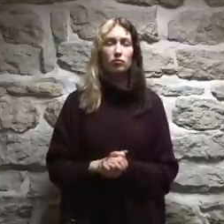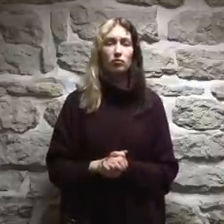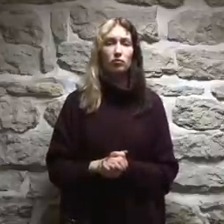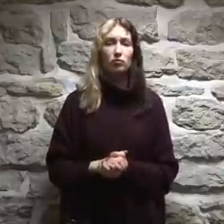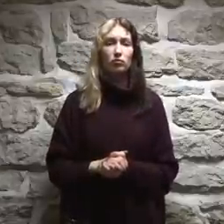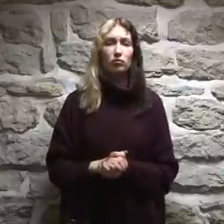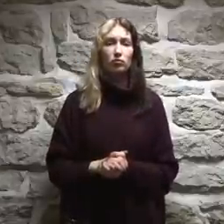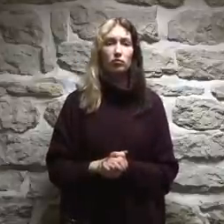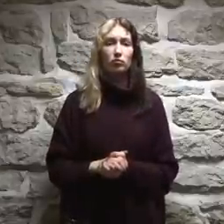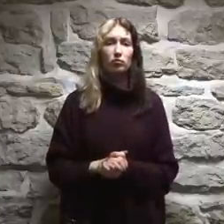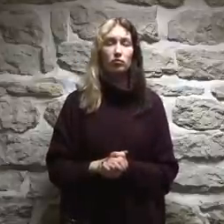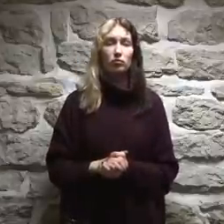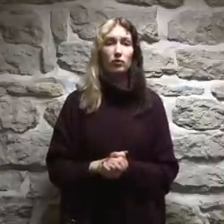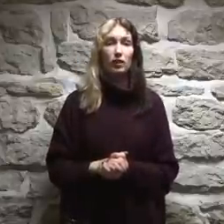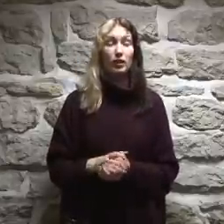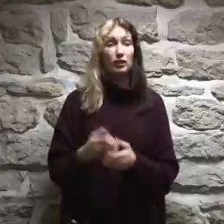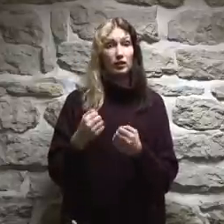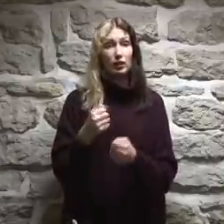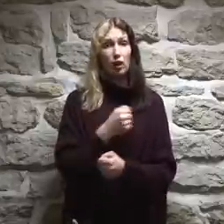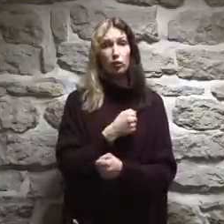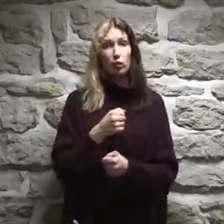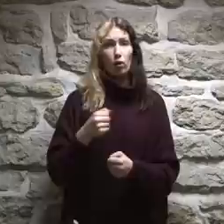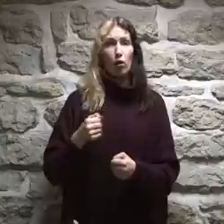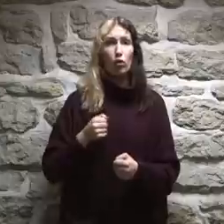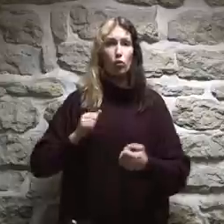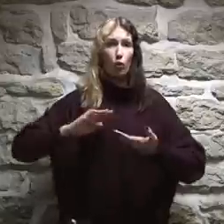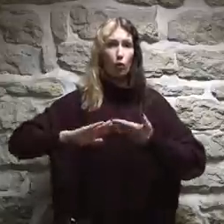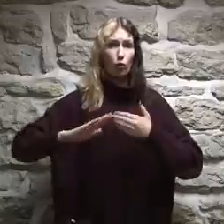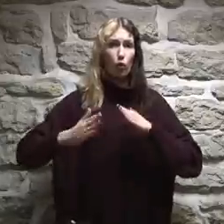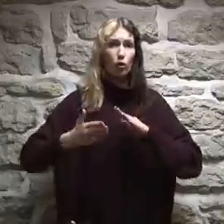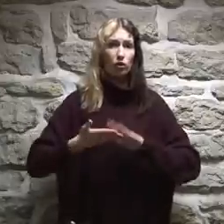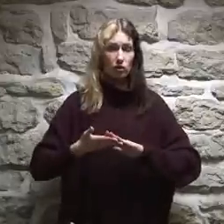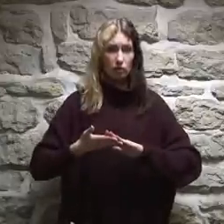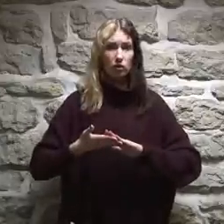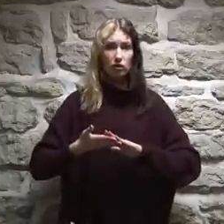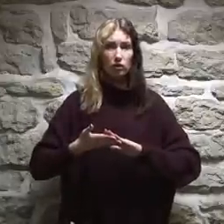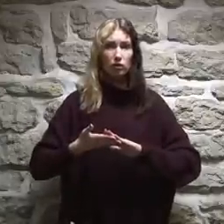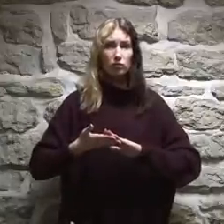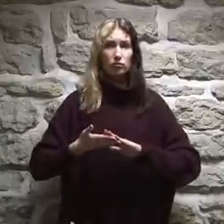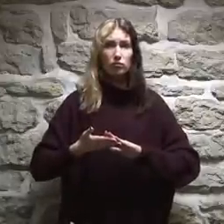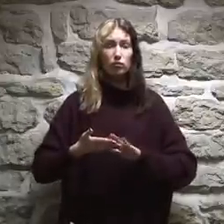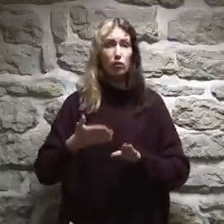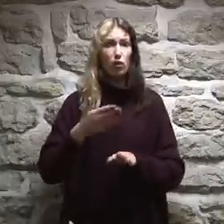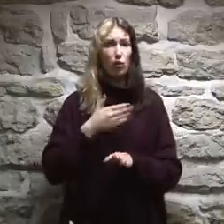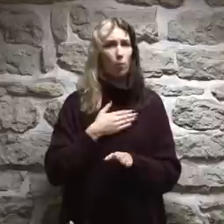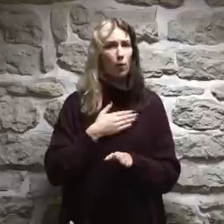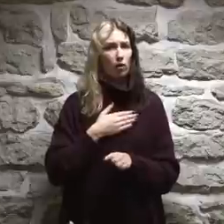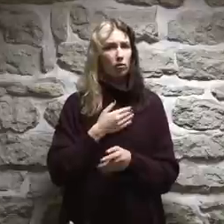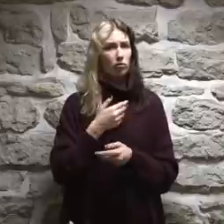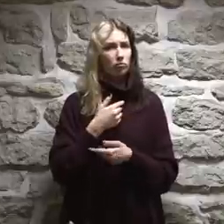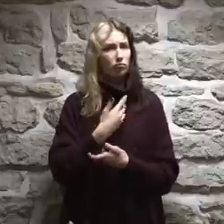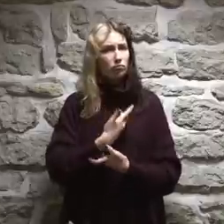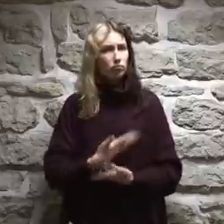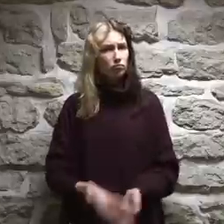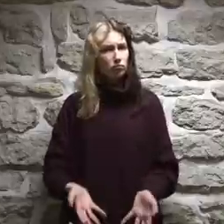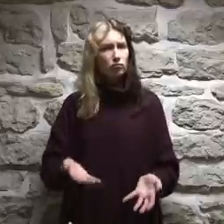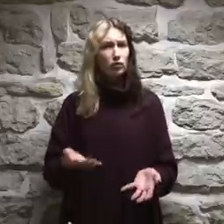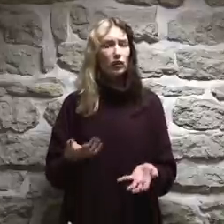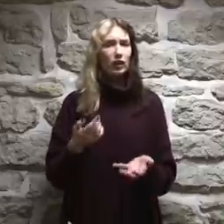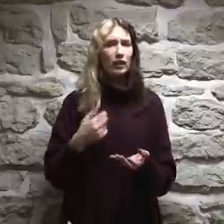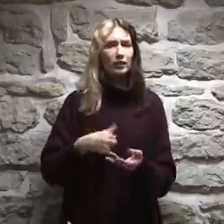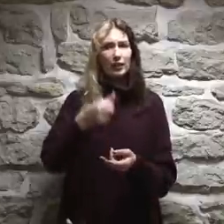eriti selles julgeoleku olukorras, kus me oleme, siis minu jaoks on aru saamatu, kuidas sellist